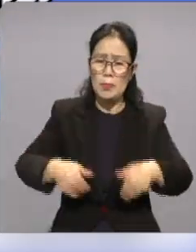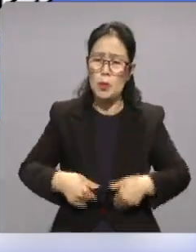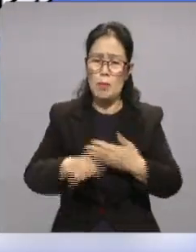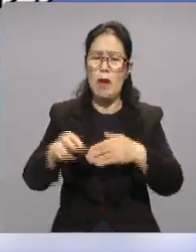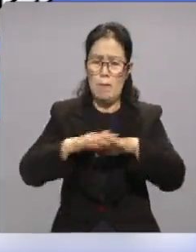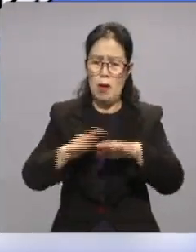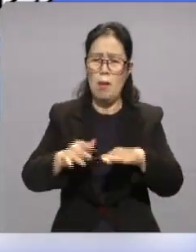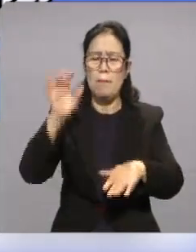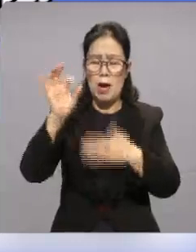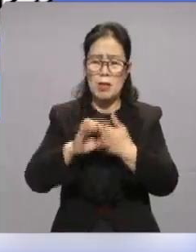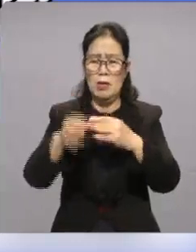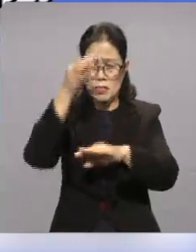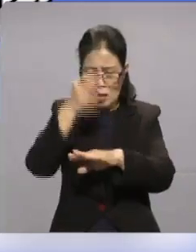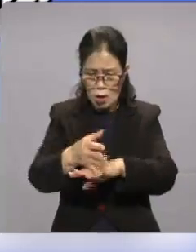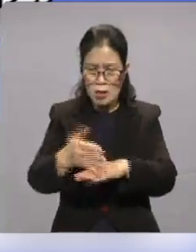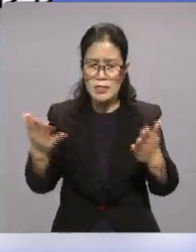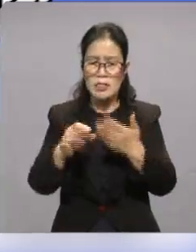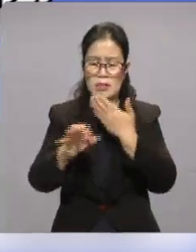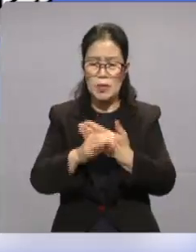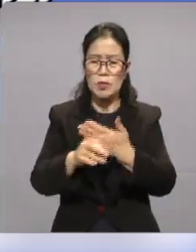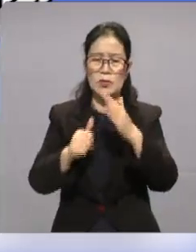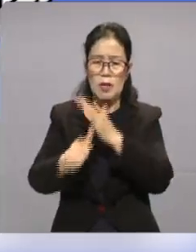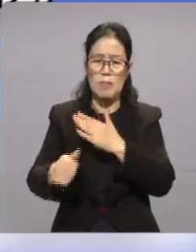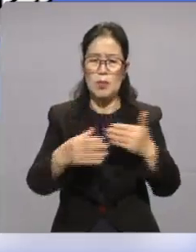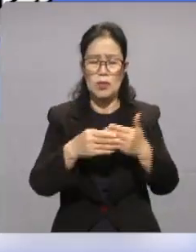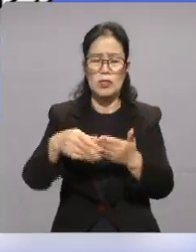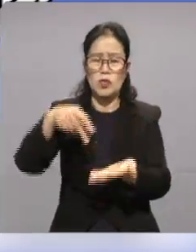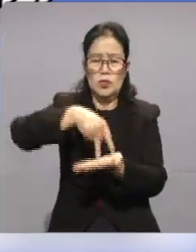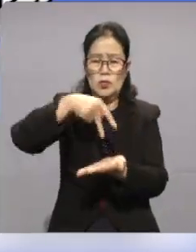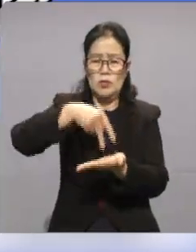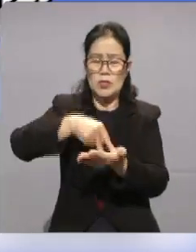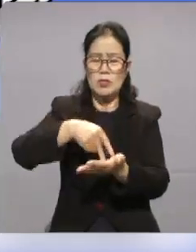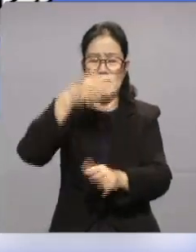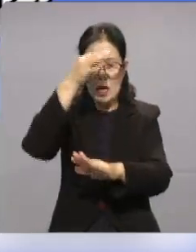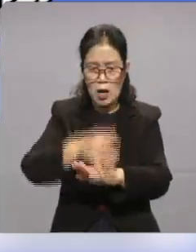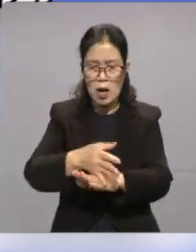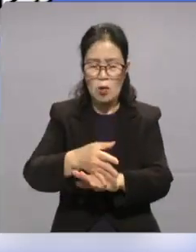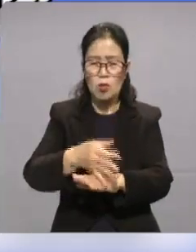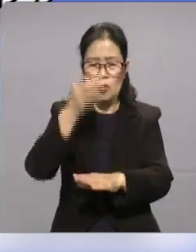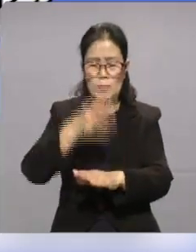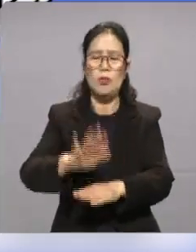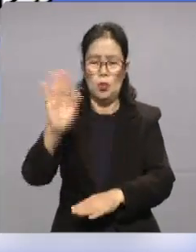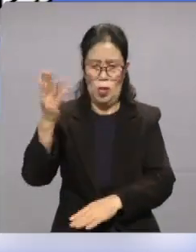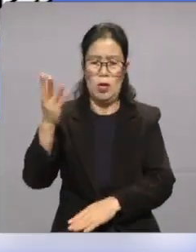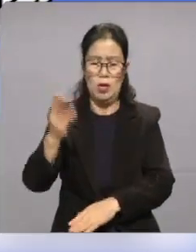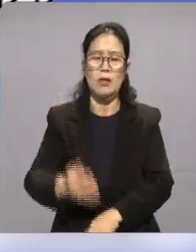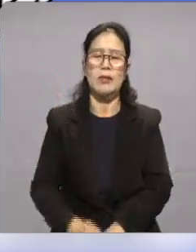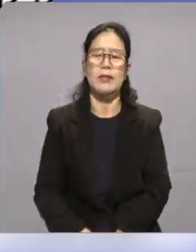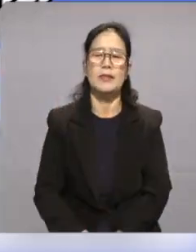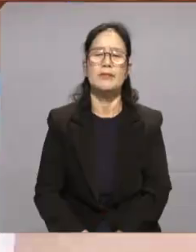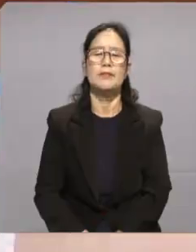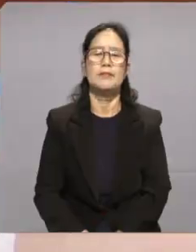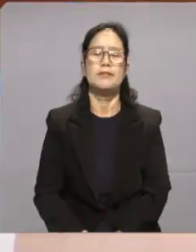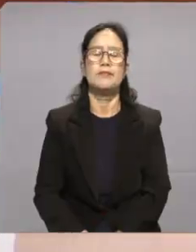또 만약에 사과해야 할 일들이 있으면 대표 리더로서 지도자로서의 그런 사과하고 넘어가면 되는 일이라고